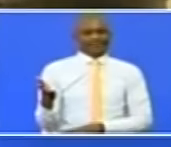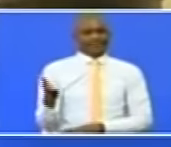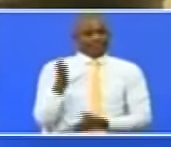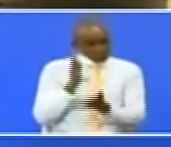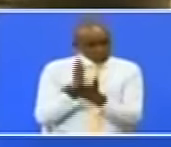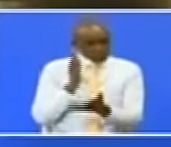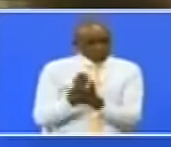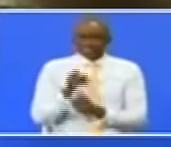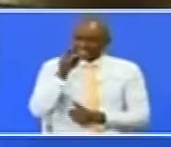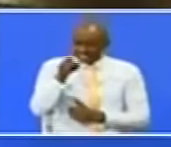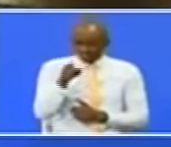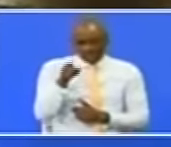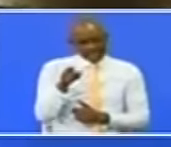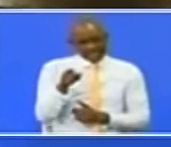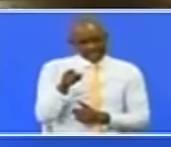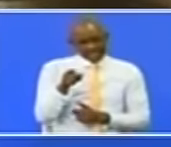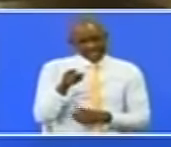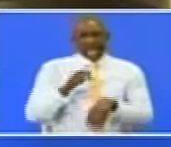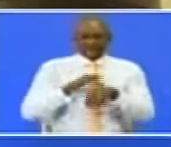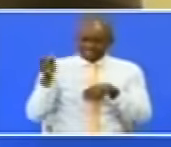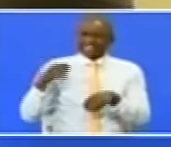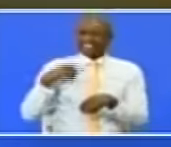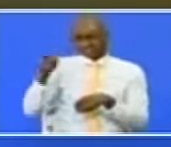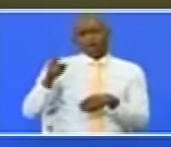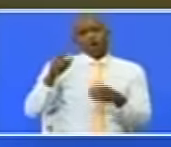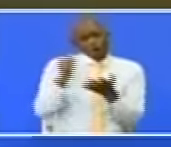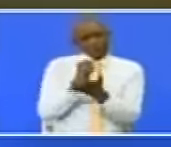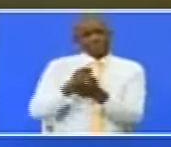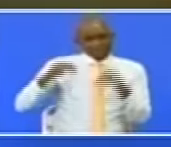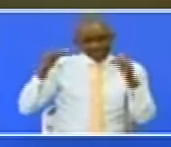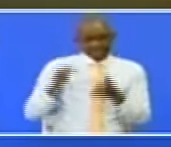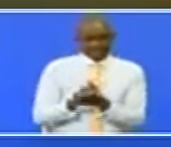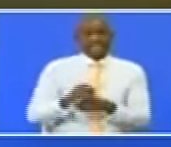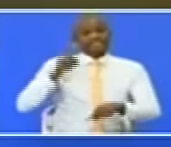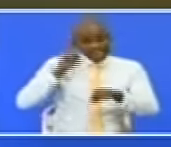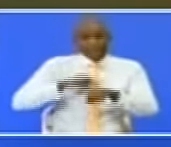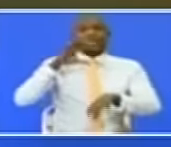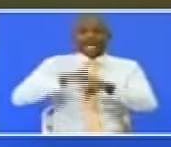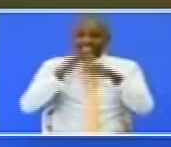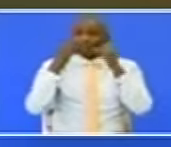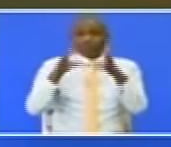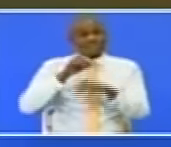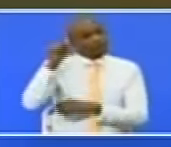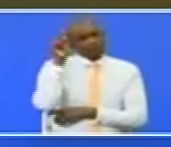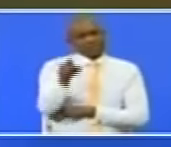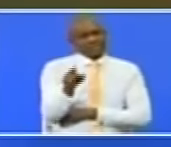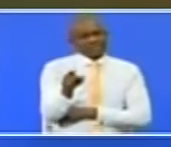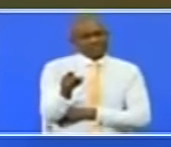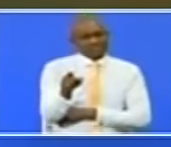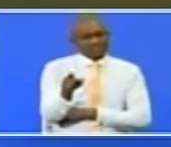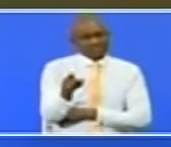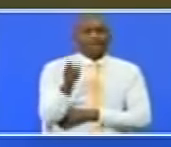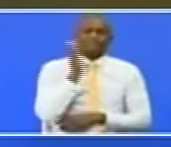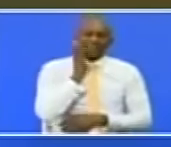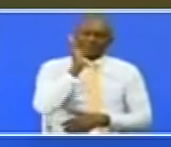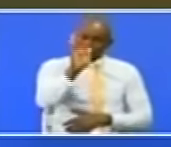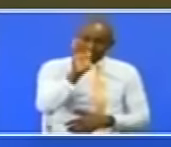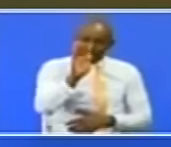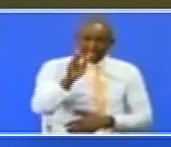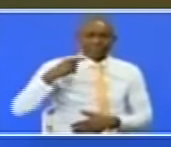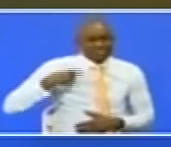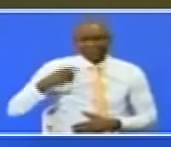kisa kilichovutia hisia mseto kutoka idara husika. Wakati tulipata hii habari tulishangaa. Manake Elijah ni